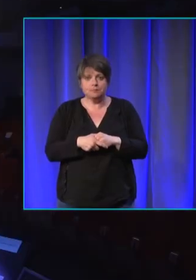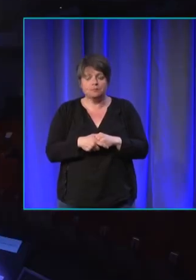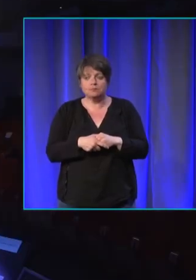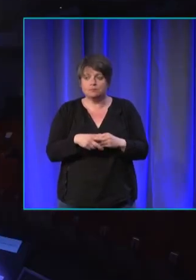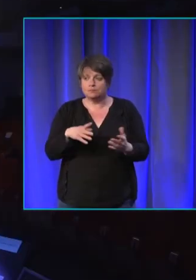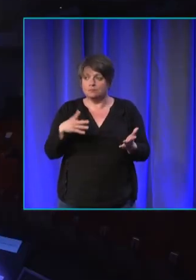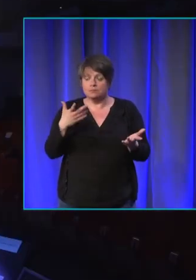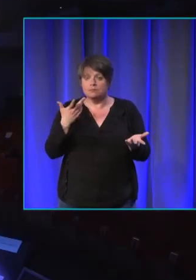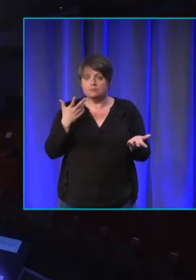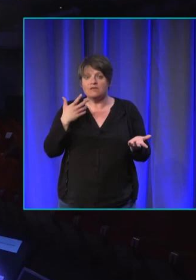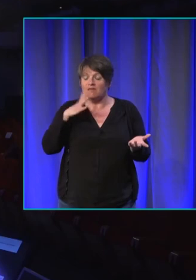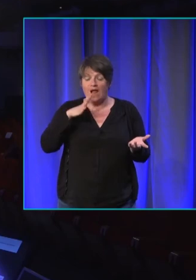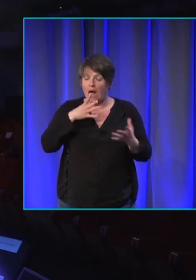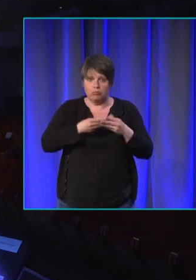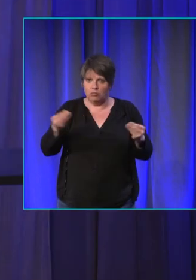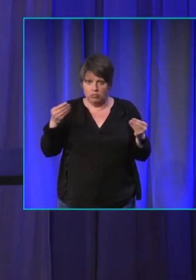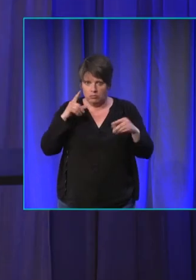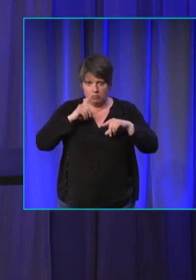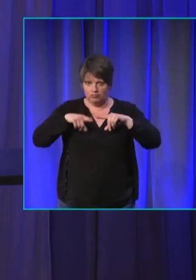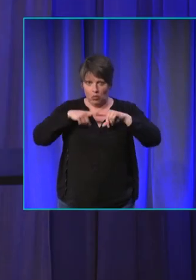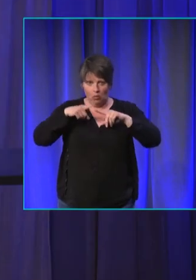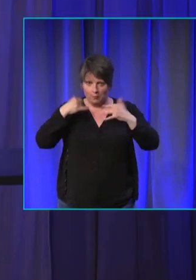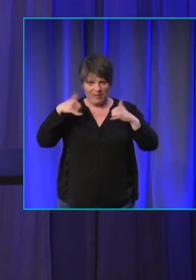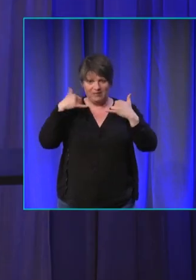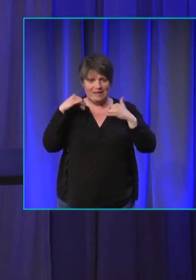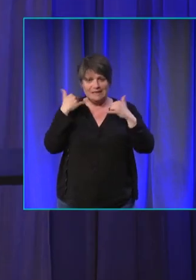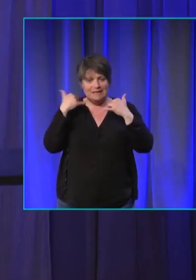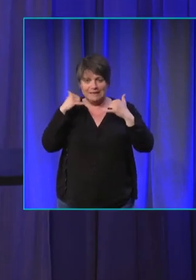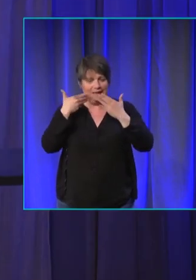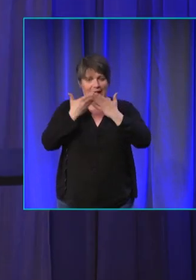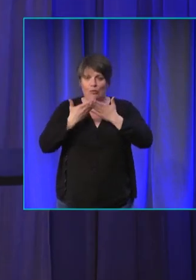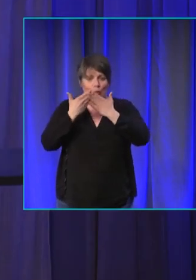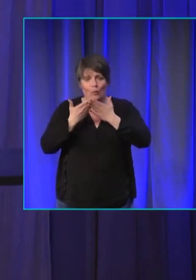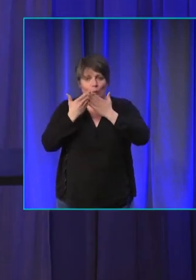Il y a encore tout à faire, hein, de toute façon, on est vraiment aux prémices.